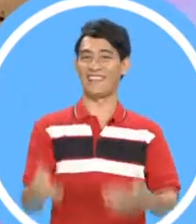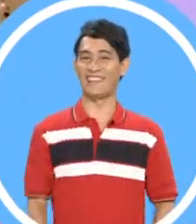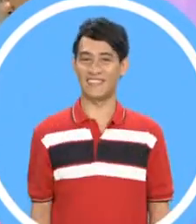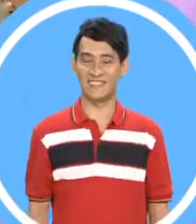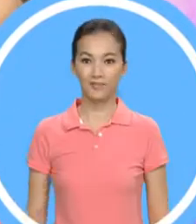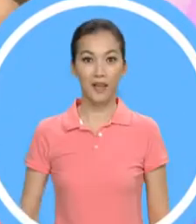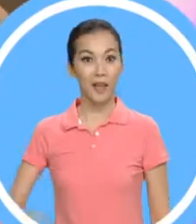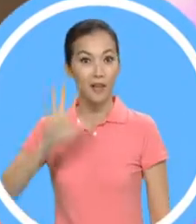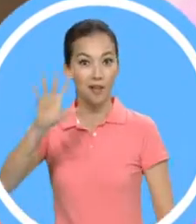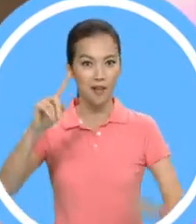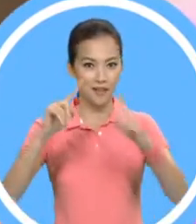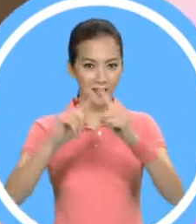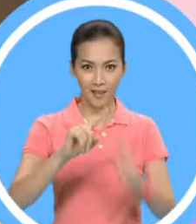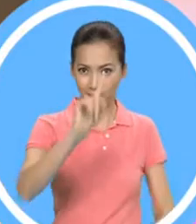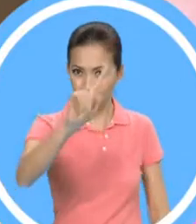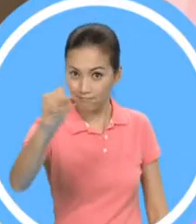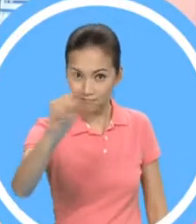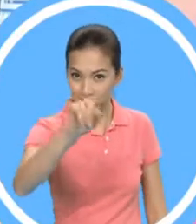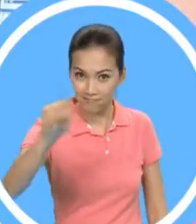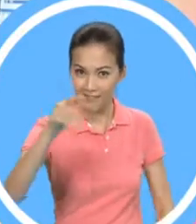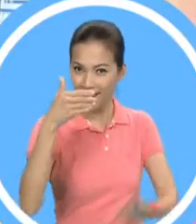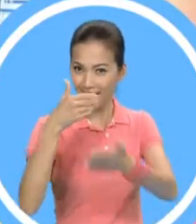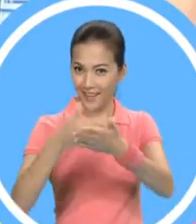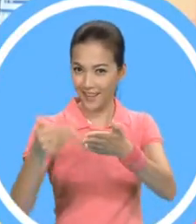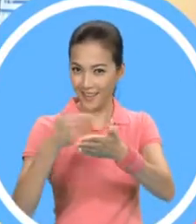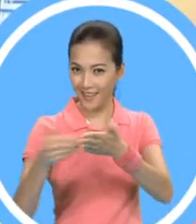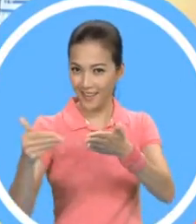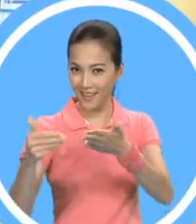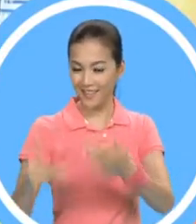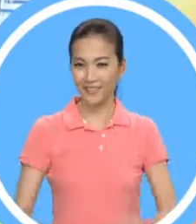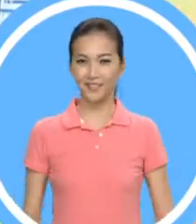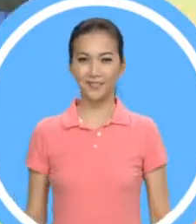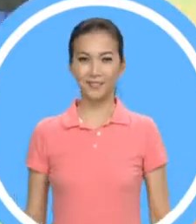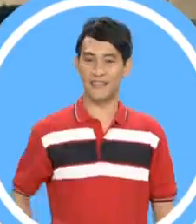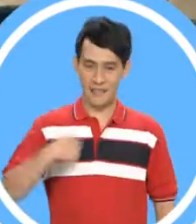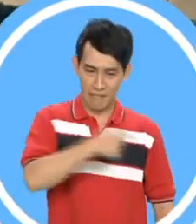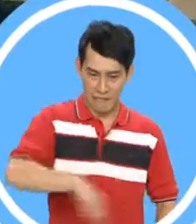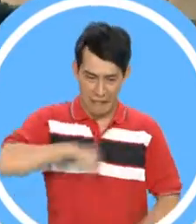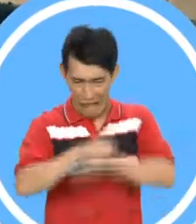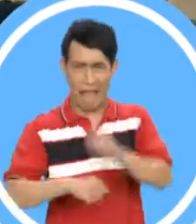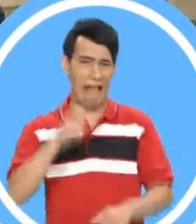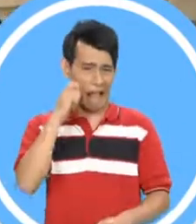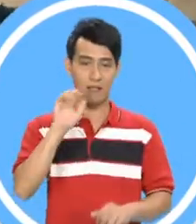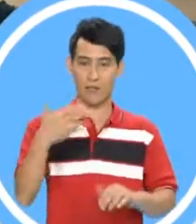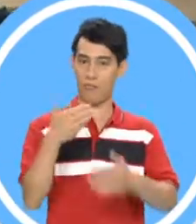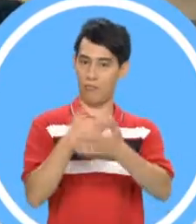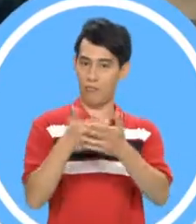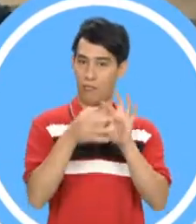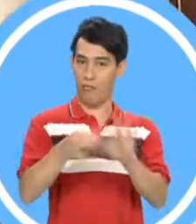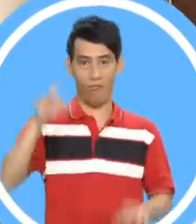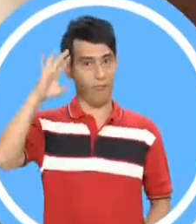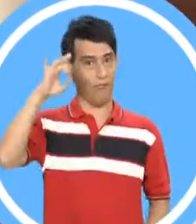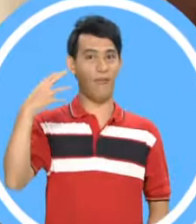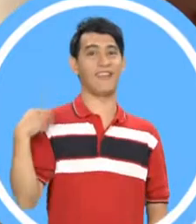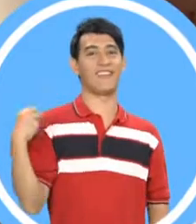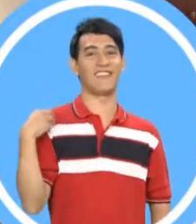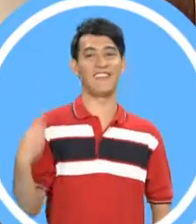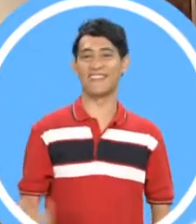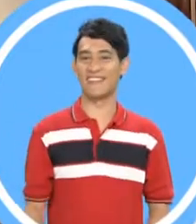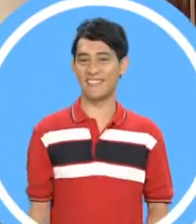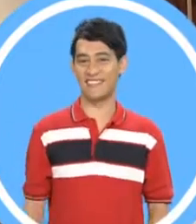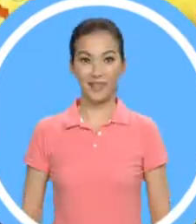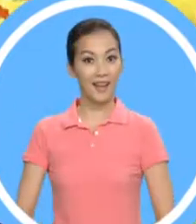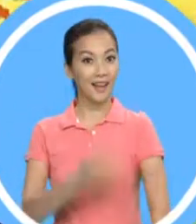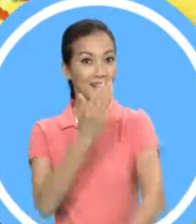画， 有人用一指神功画画。 身体的不便，无法禁锢创作的灵